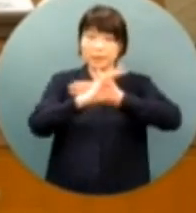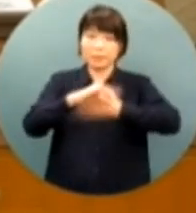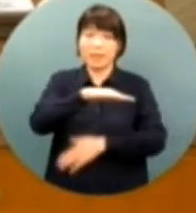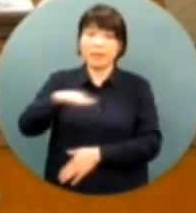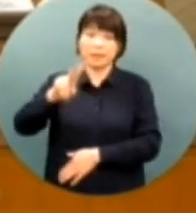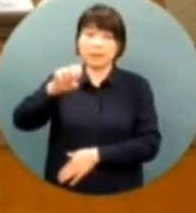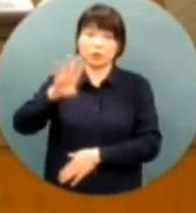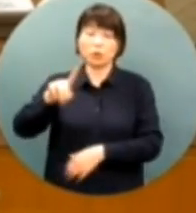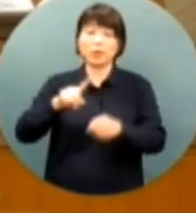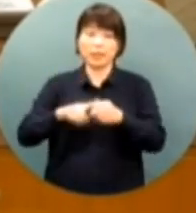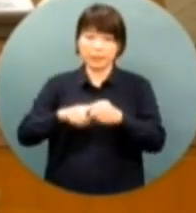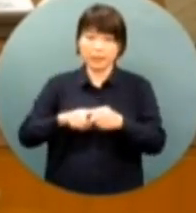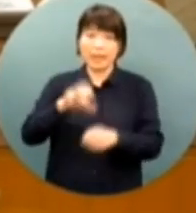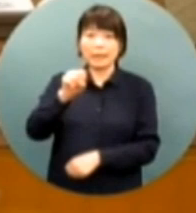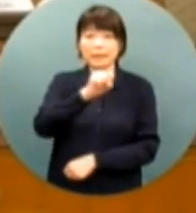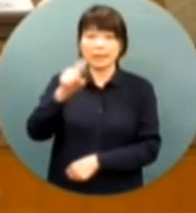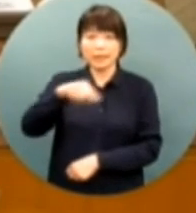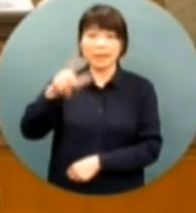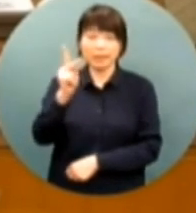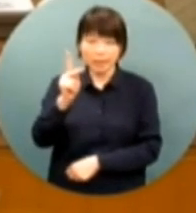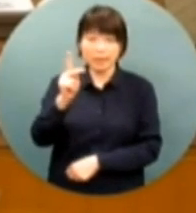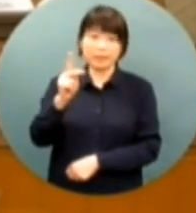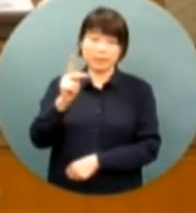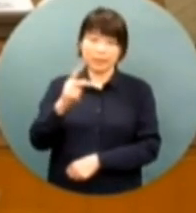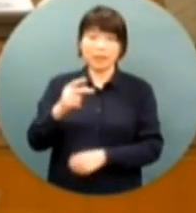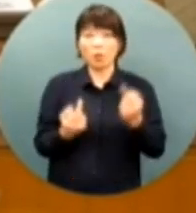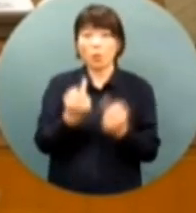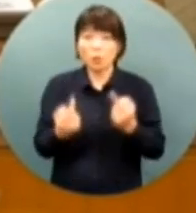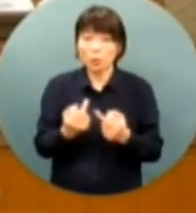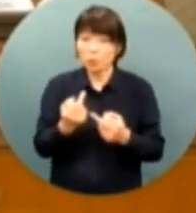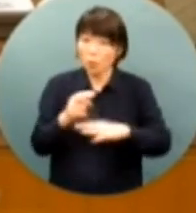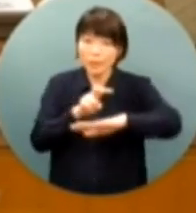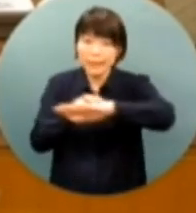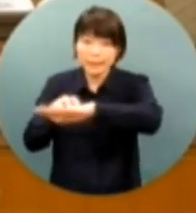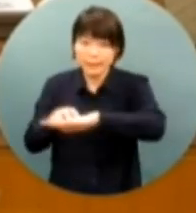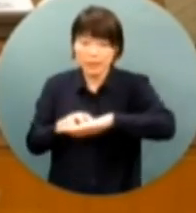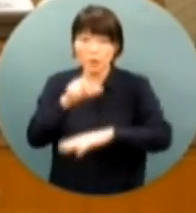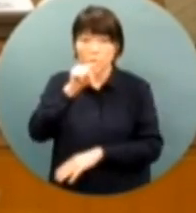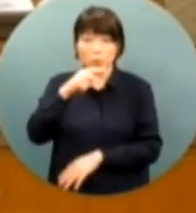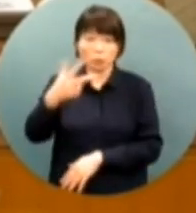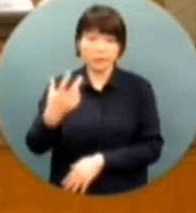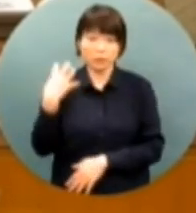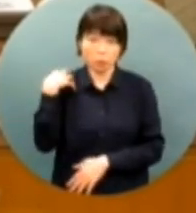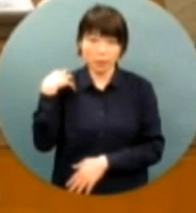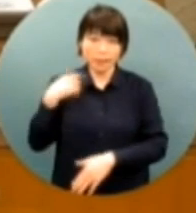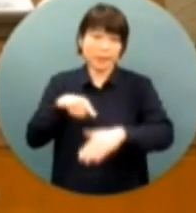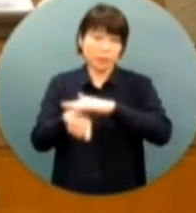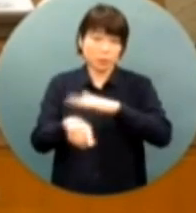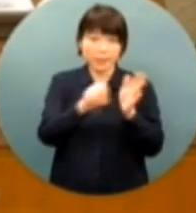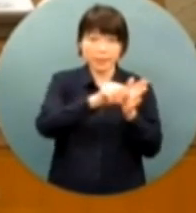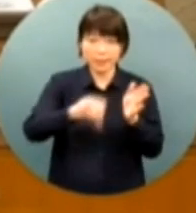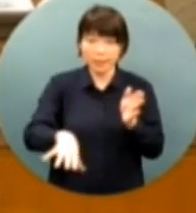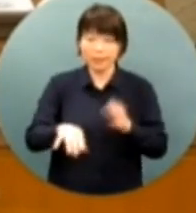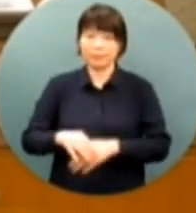平成24年のサザンカ会館での乳幼児検診に関するもので、これは鳥取市の所管であるという理由で却下